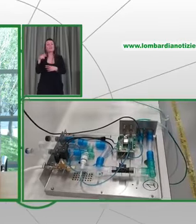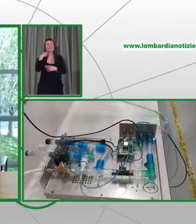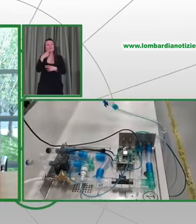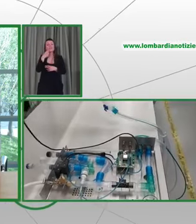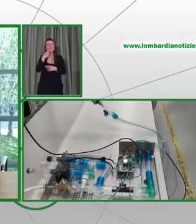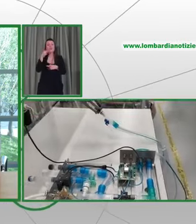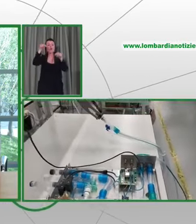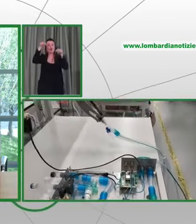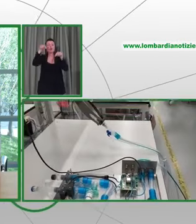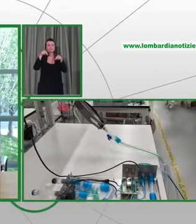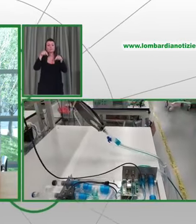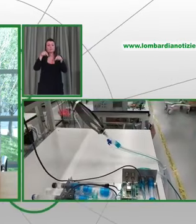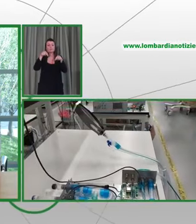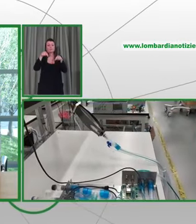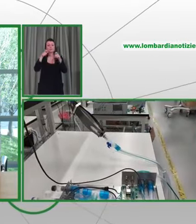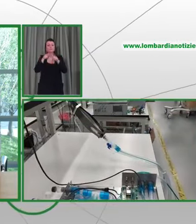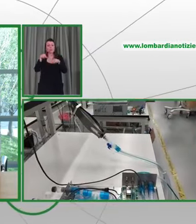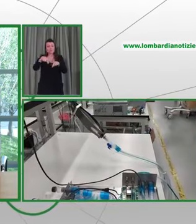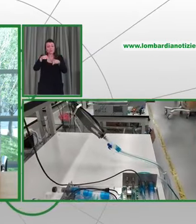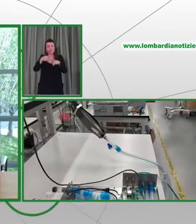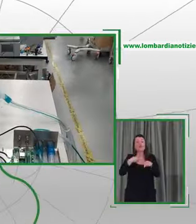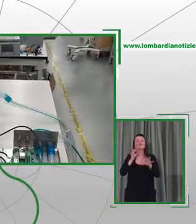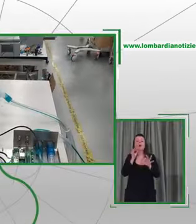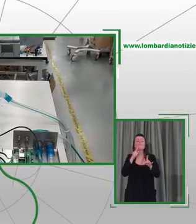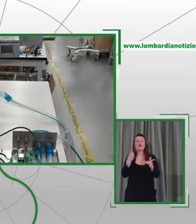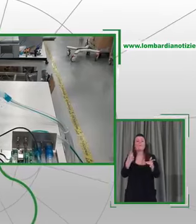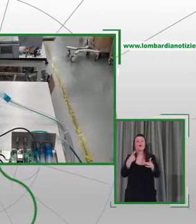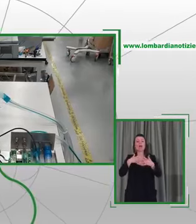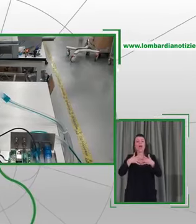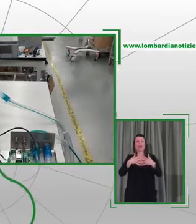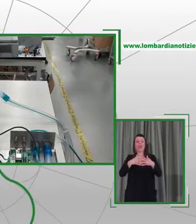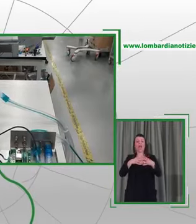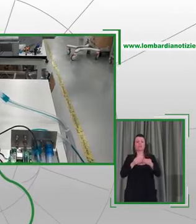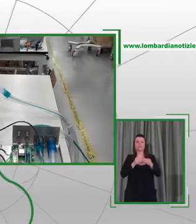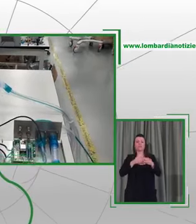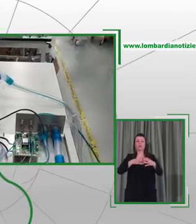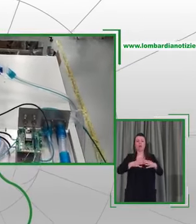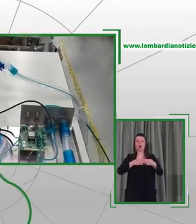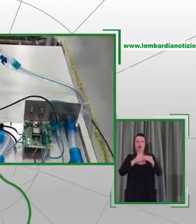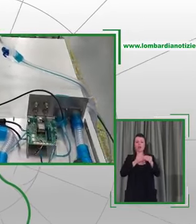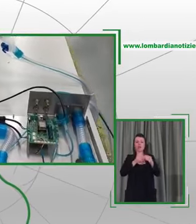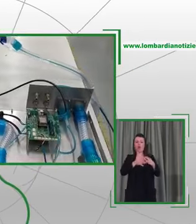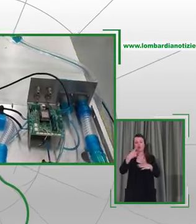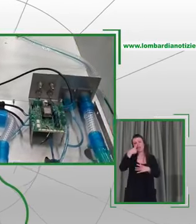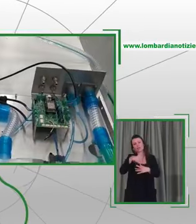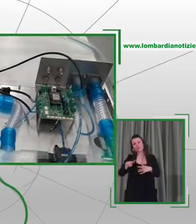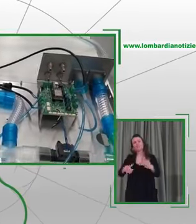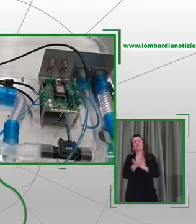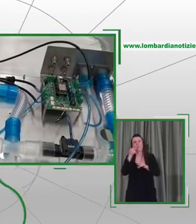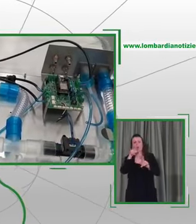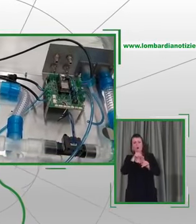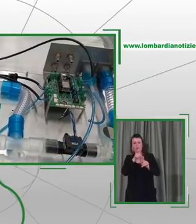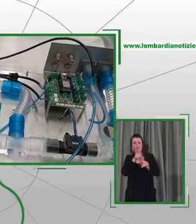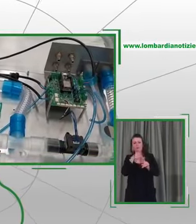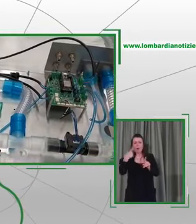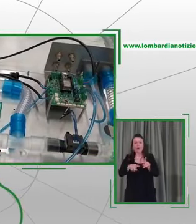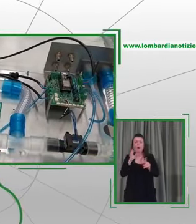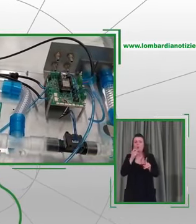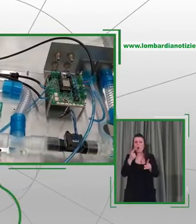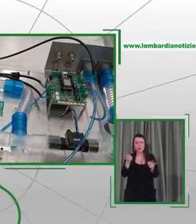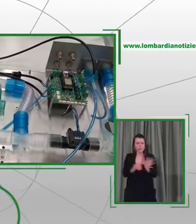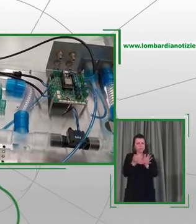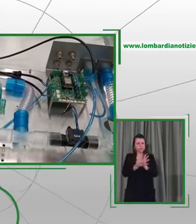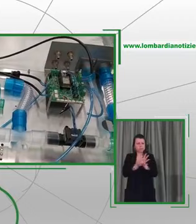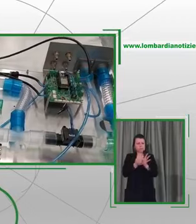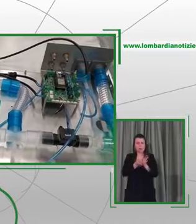tipo di respiratore un nuovo tipo di respiratore che si produce in grande quantità molto velocemente è un nuovo tipo